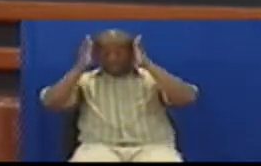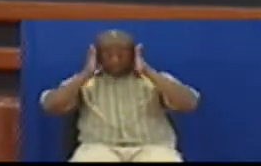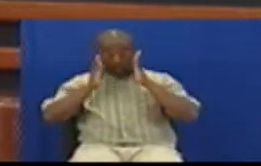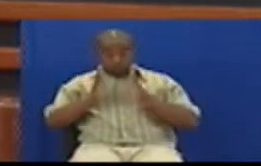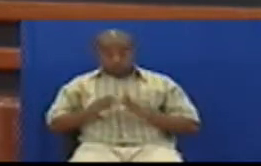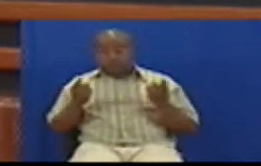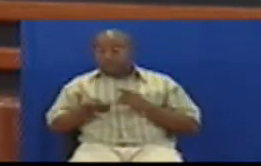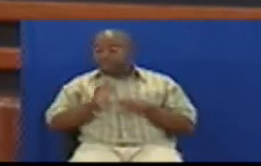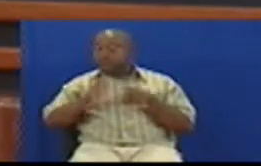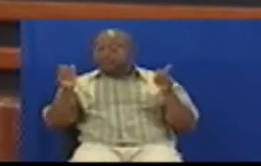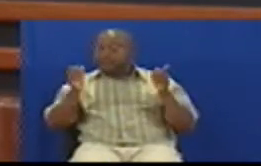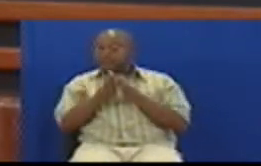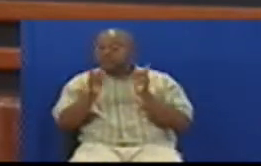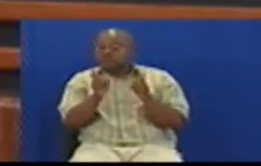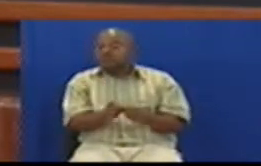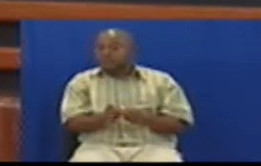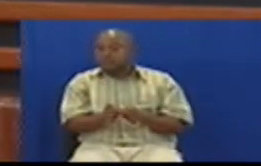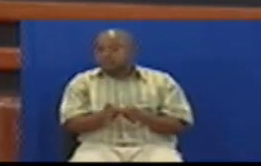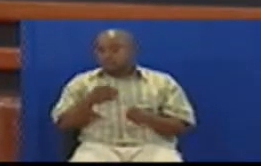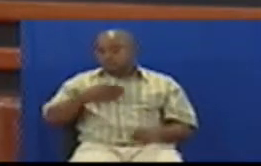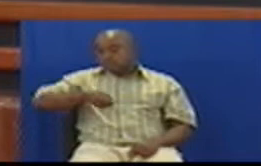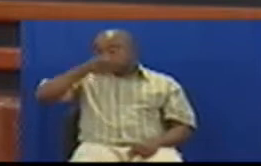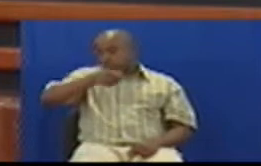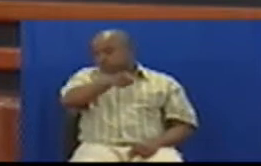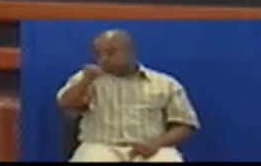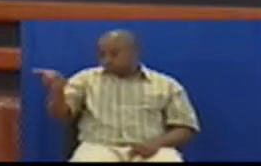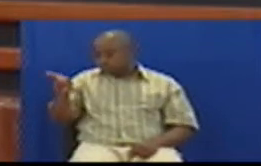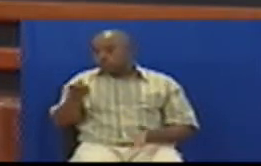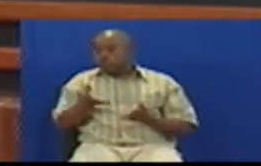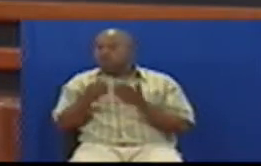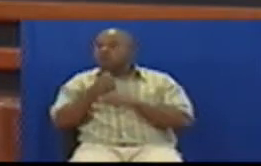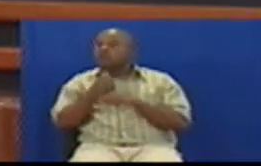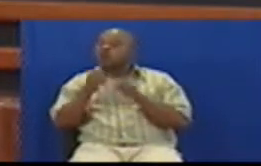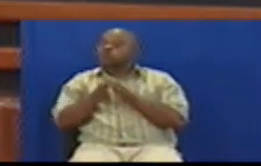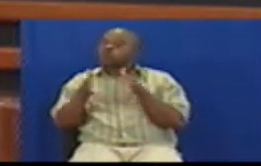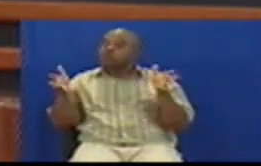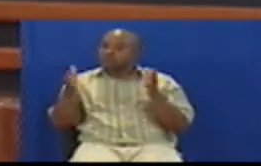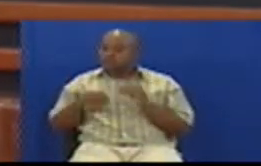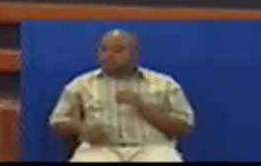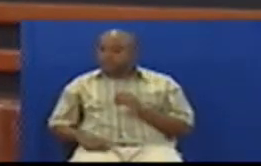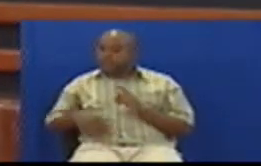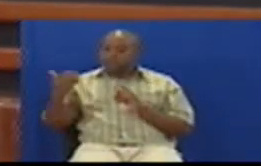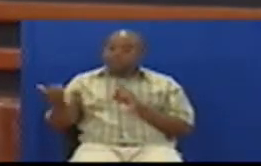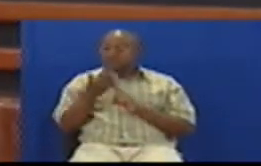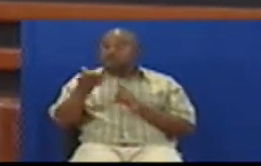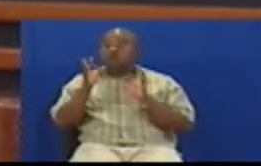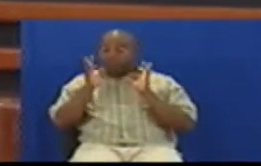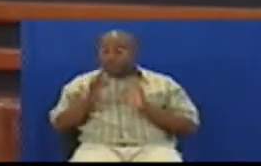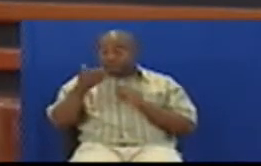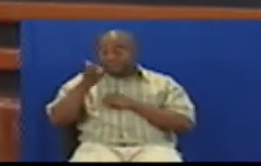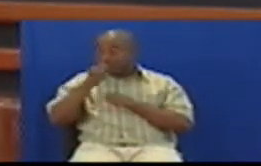pia fupi na kupongeza wewe na bunge lako tukufu kwa kazi kubwa ambayo mmeifanya. Mafanikio mazuri ya serikali yetu ya awamu ya